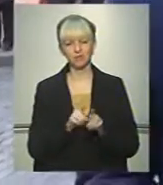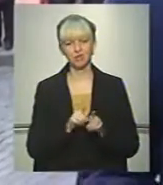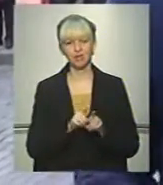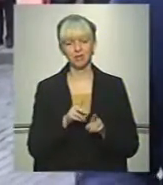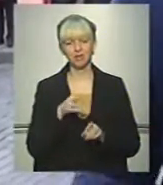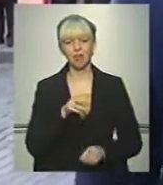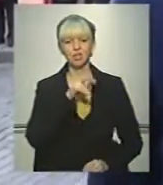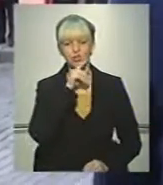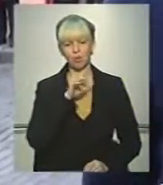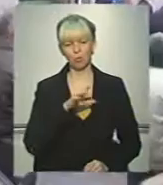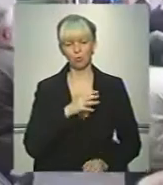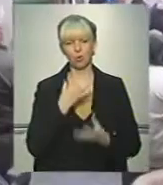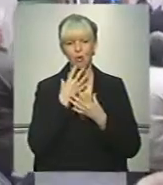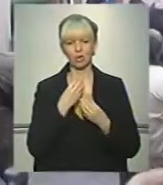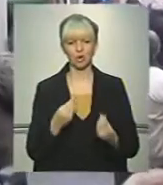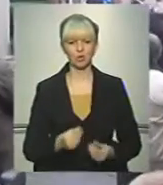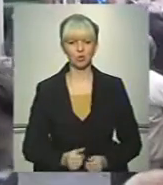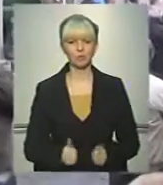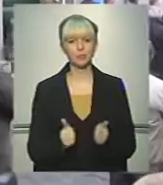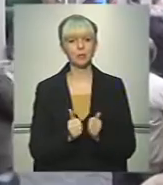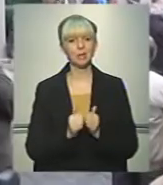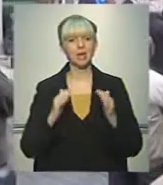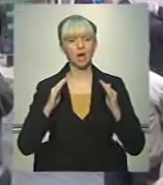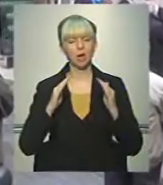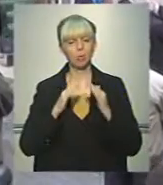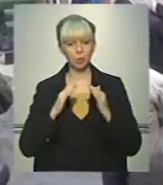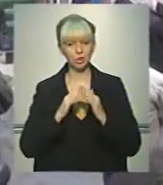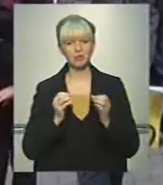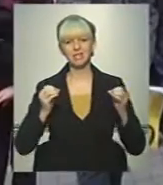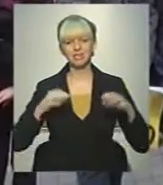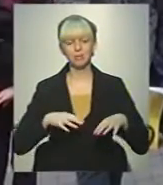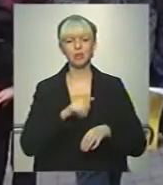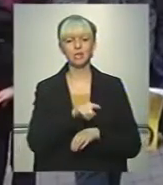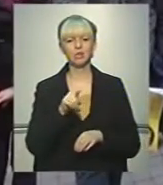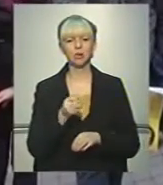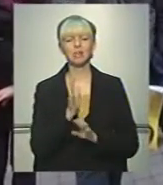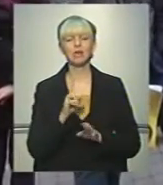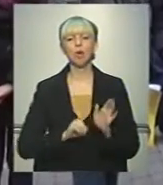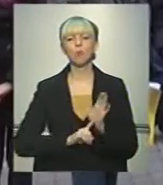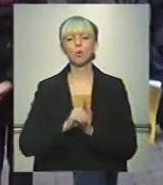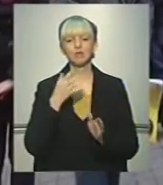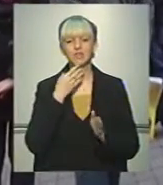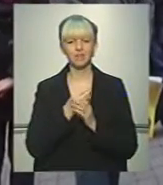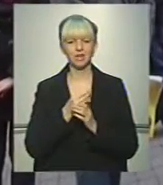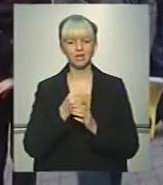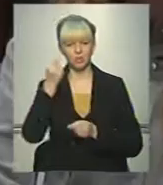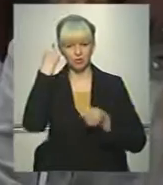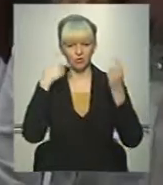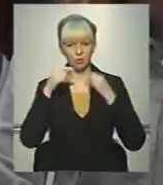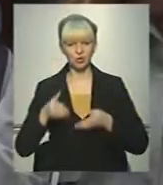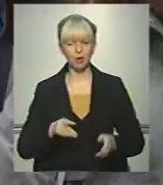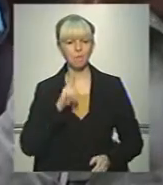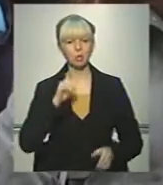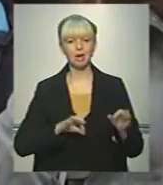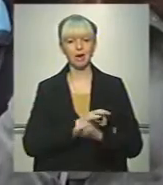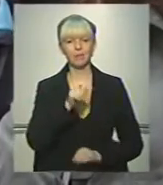для чернівців було такою красою. Біля будинку Фрідріха Кізлера зібрались і ті, хто тільки починає свій творчий шлях. Молоді